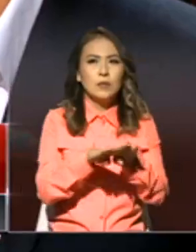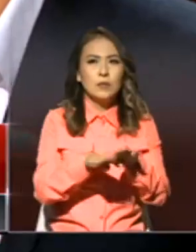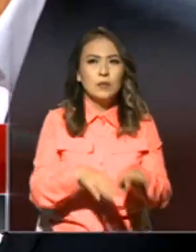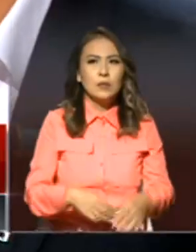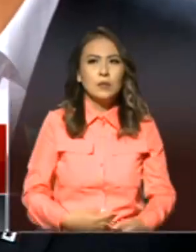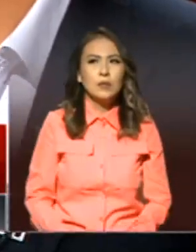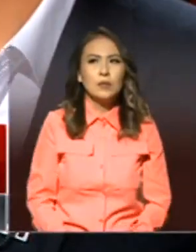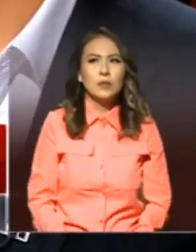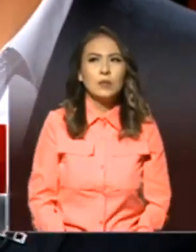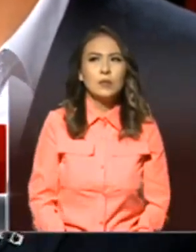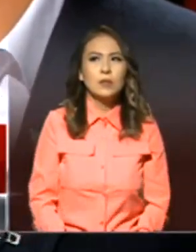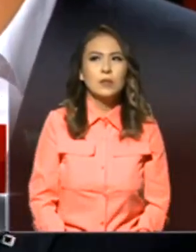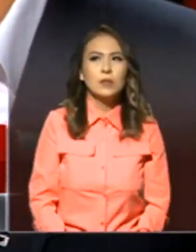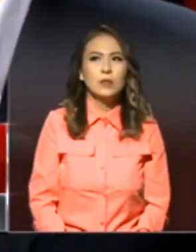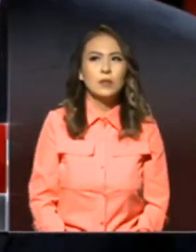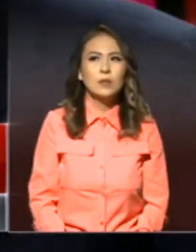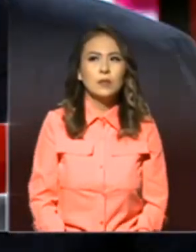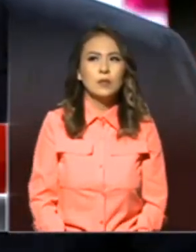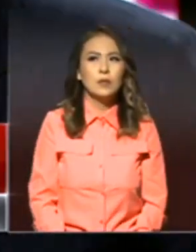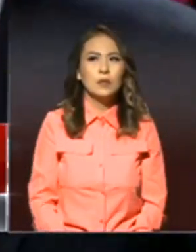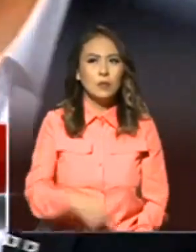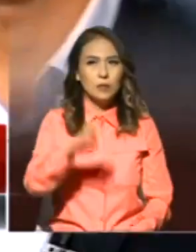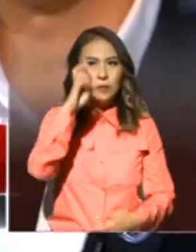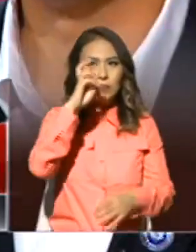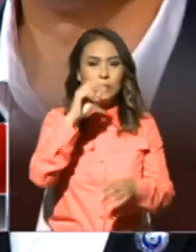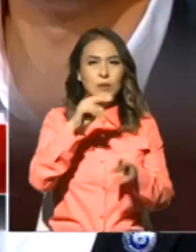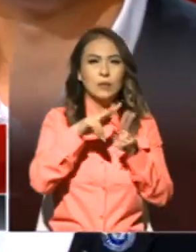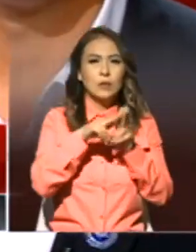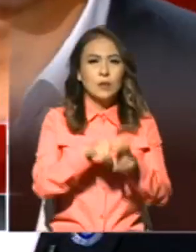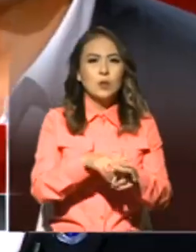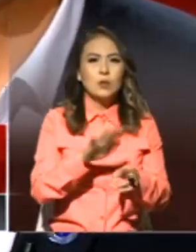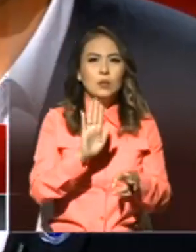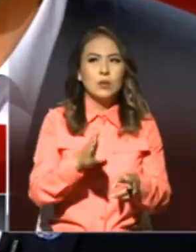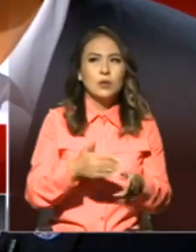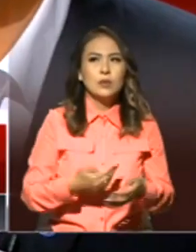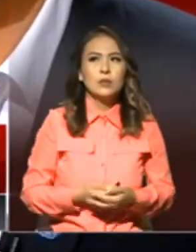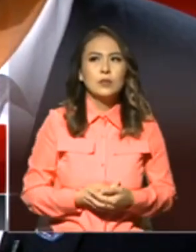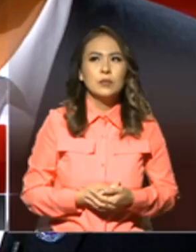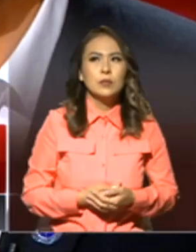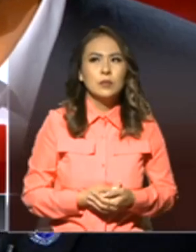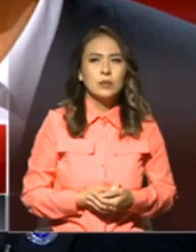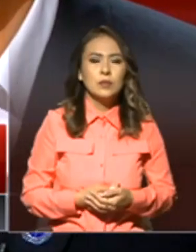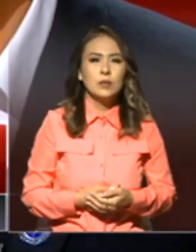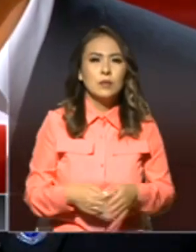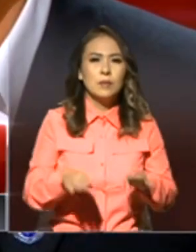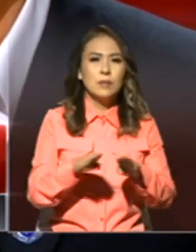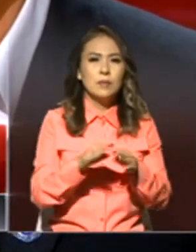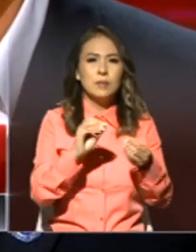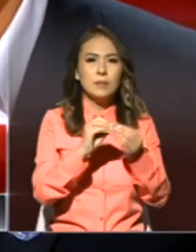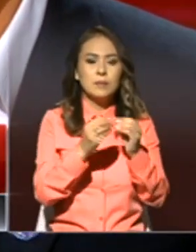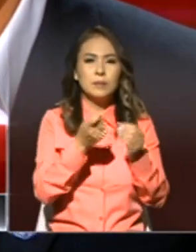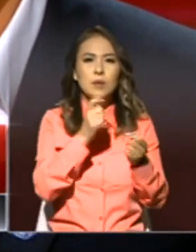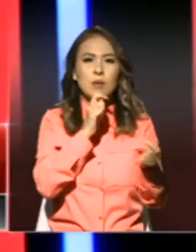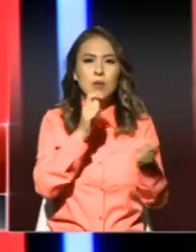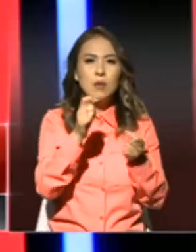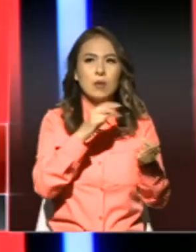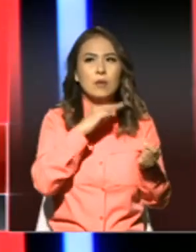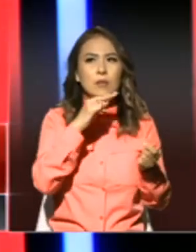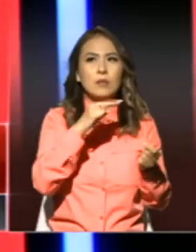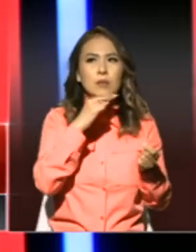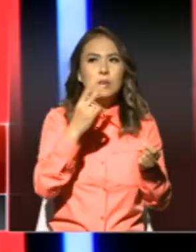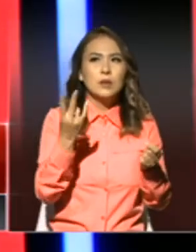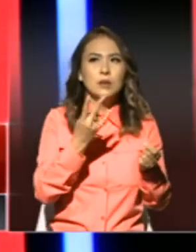үкімет жауап берді деген сөз бюджетке салмақ түсет деген сөз ғой, қалай болғанда да. Негізі шынын айту керек, біз осындай мәселелерге абай болу керекпіз. Наурыз мырза,